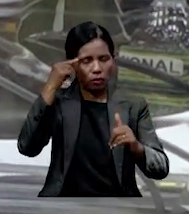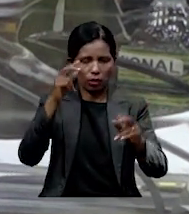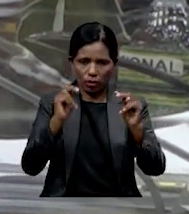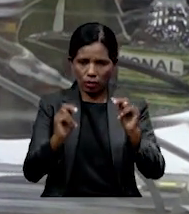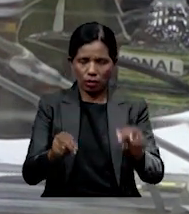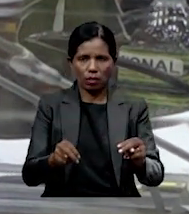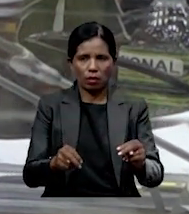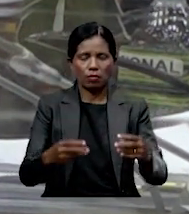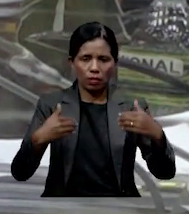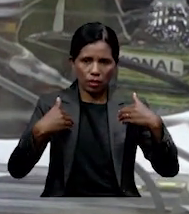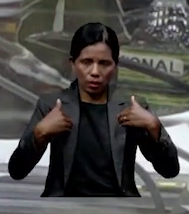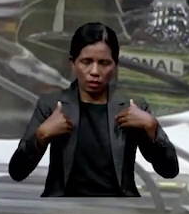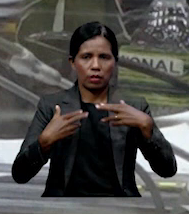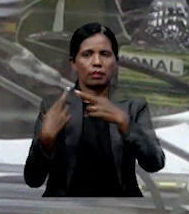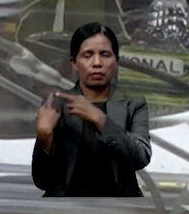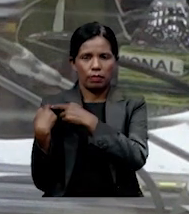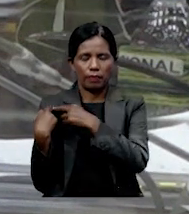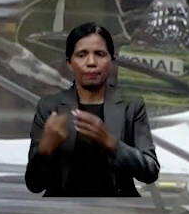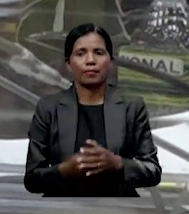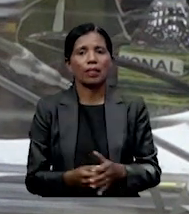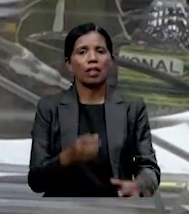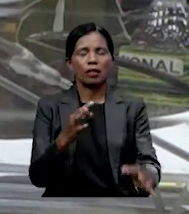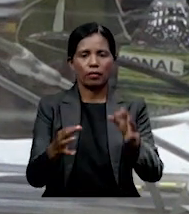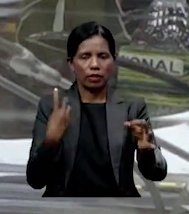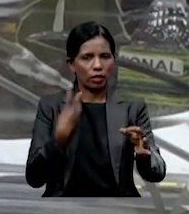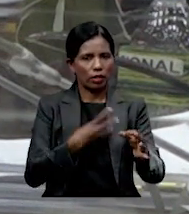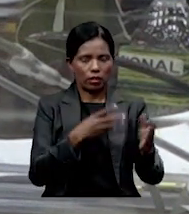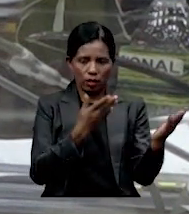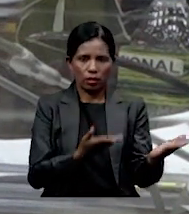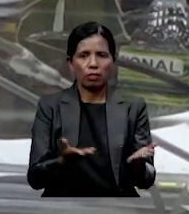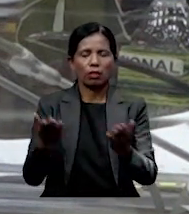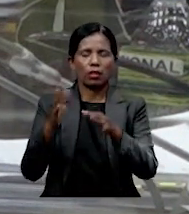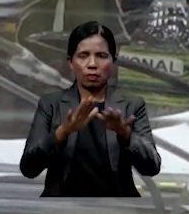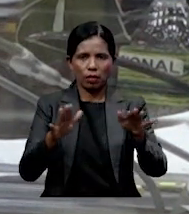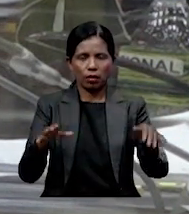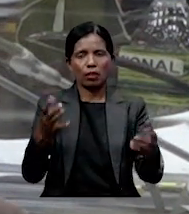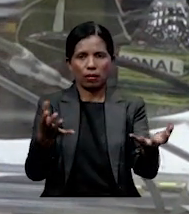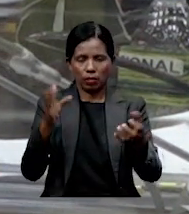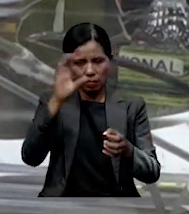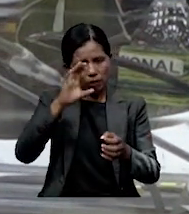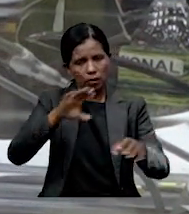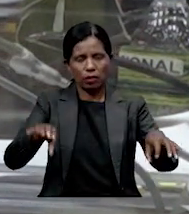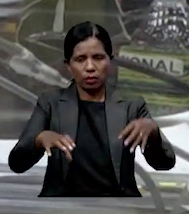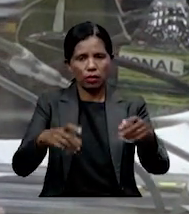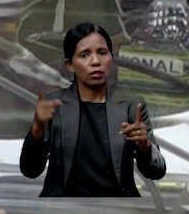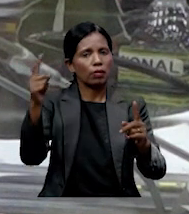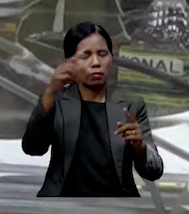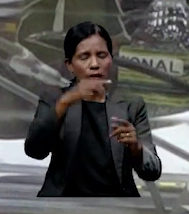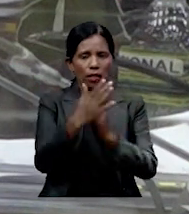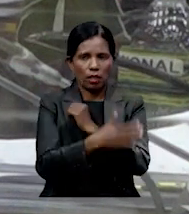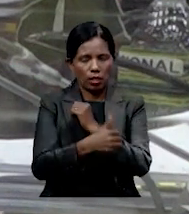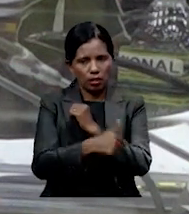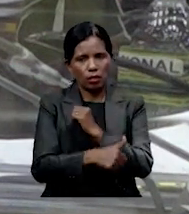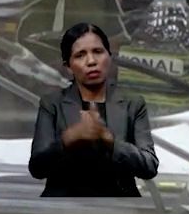toma responsabilidade. Seita lori tani labarik seri tani maluk seri lebih akan buka servisu ba iha nasaun